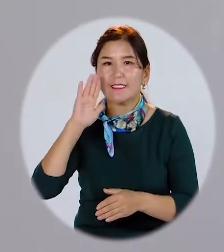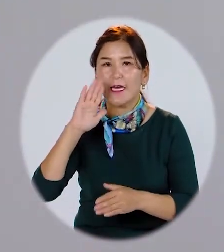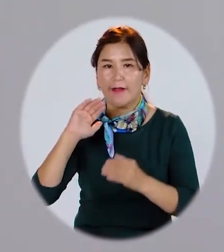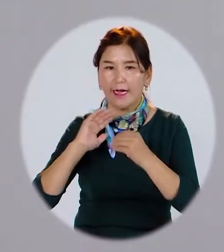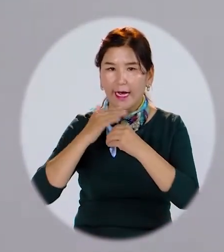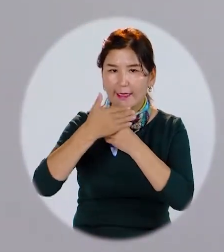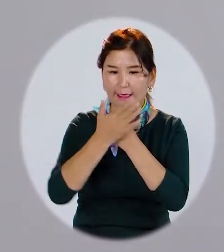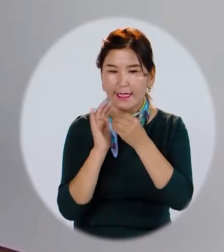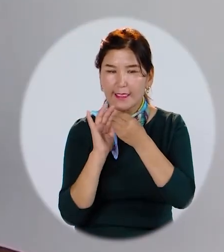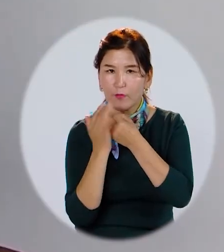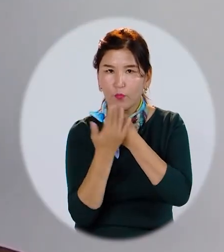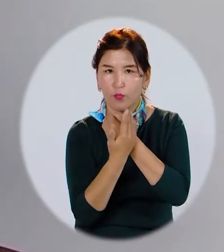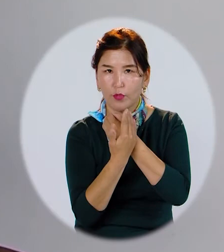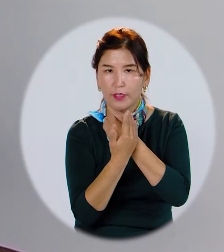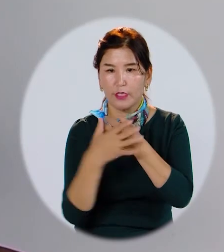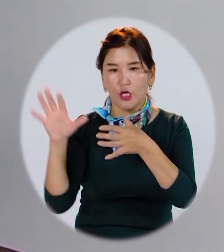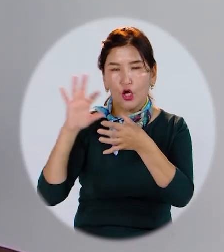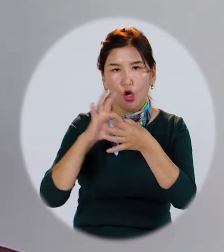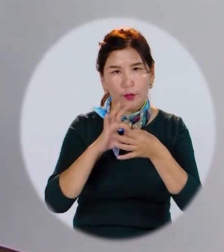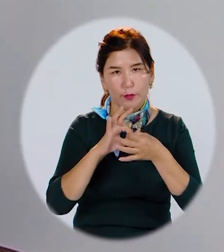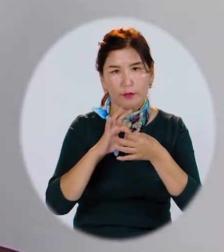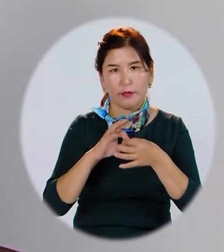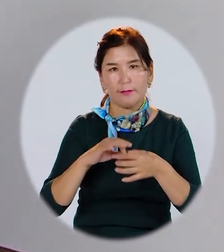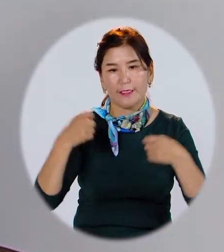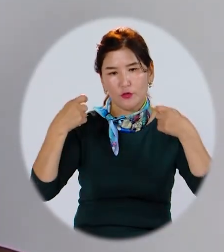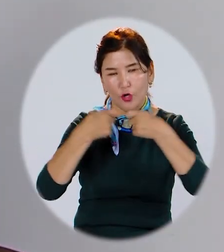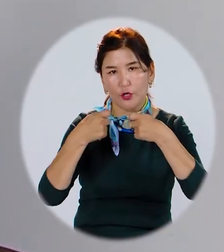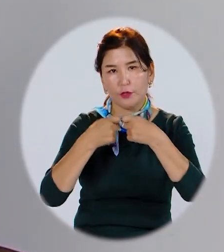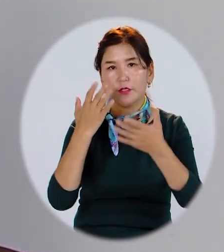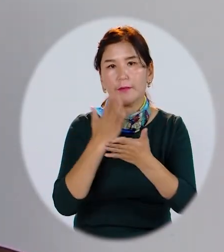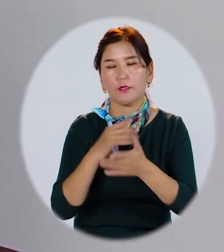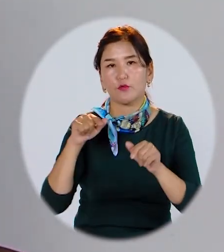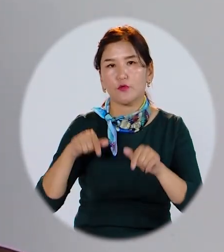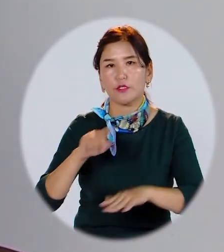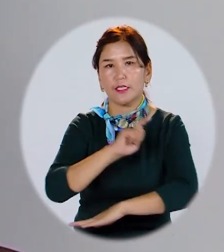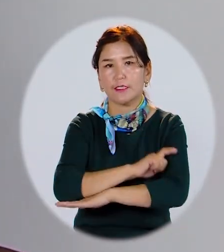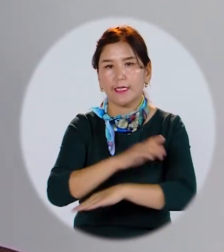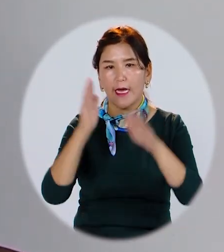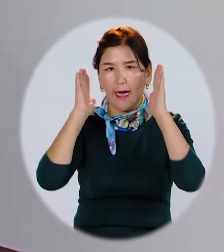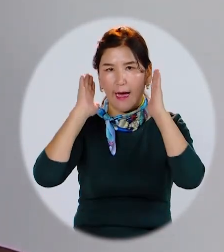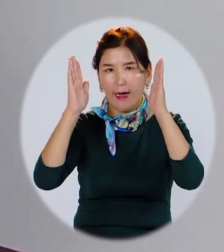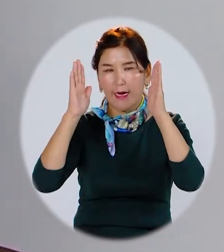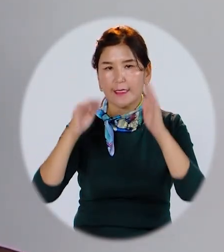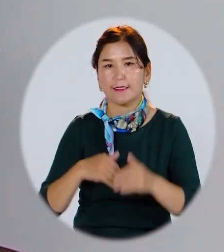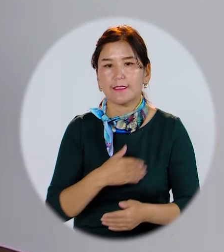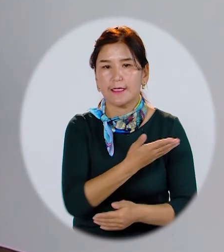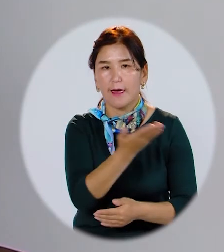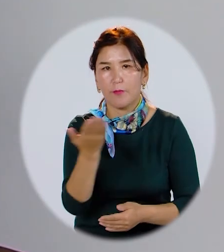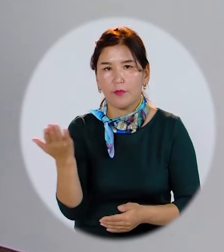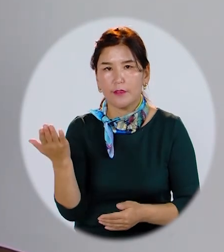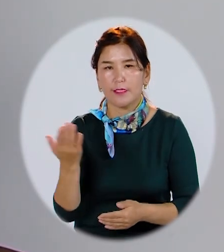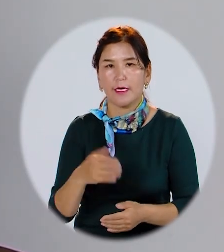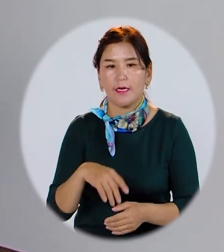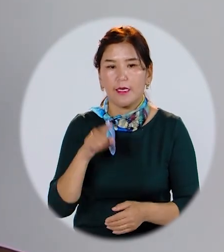одоо бүрхэд бол энэ холболт бол маш их төхөн байдаг. За ингээд өнөөдрийн хичээлийг анхааран үзэж энэ одоо үйл ажиллагаан